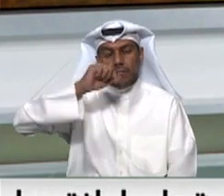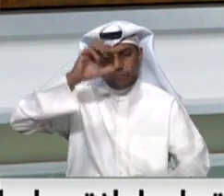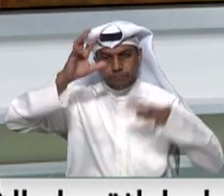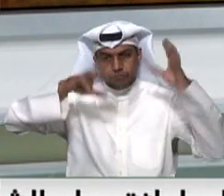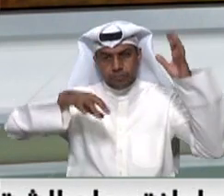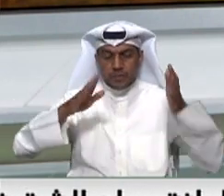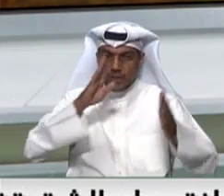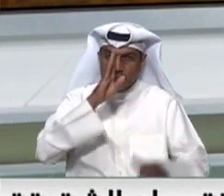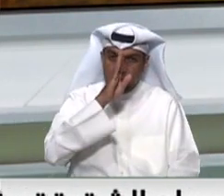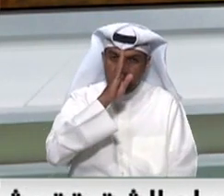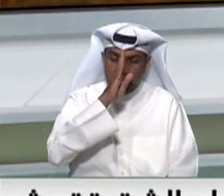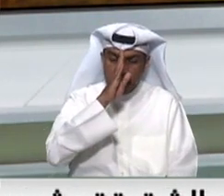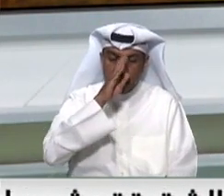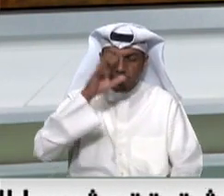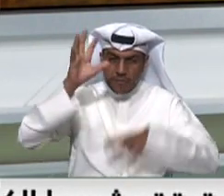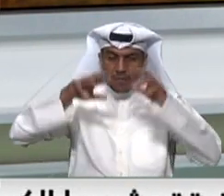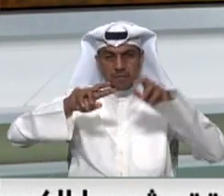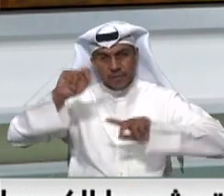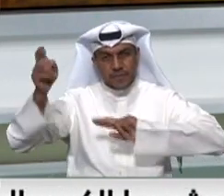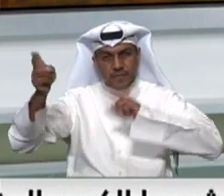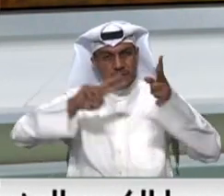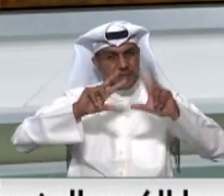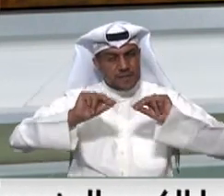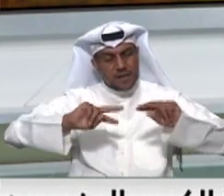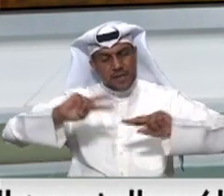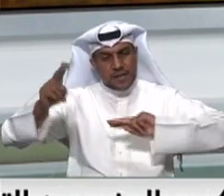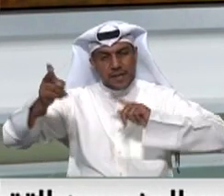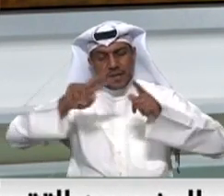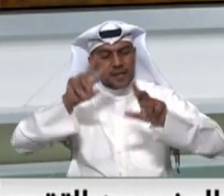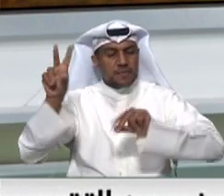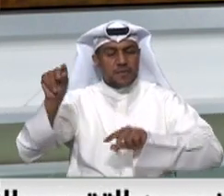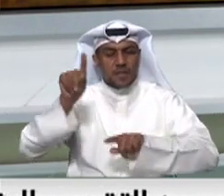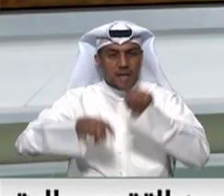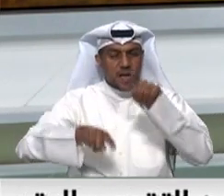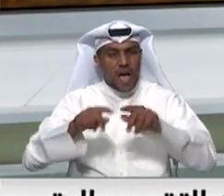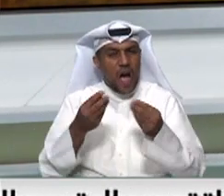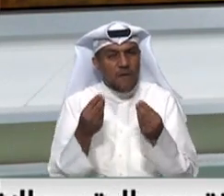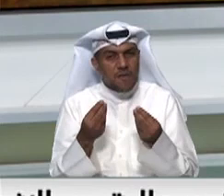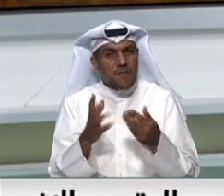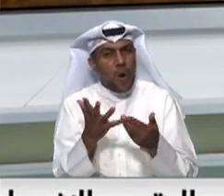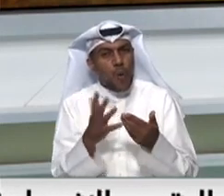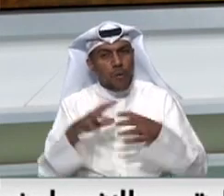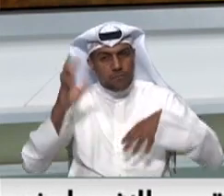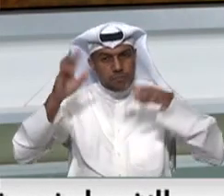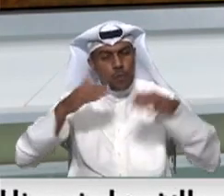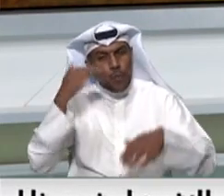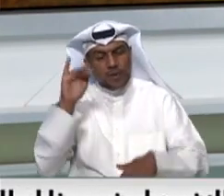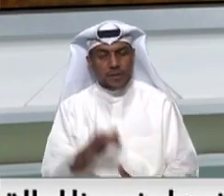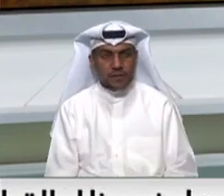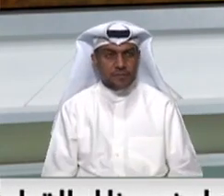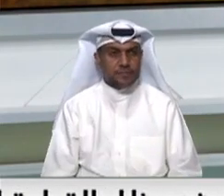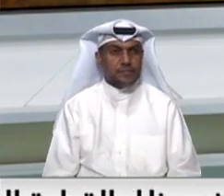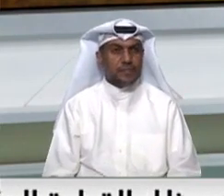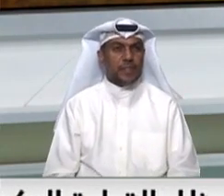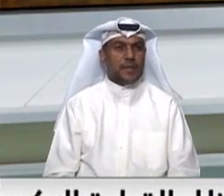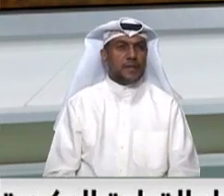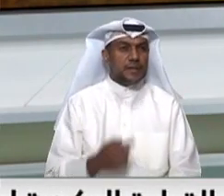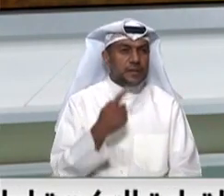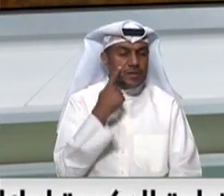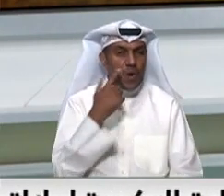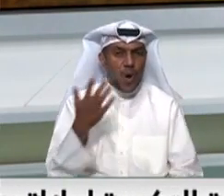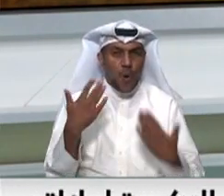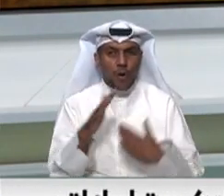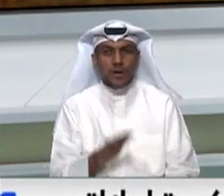إلى يوم الاثنين على فترات متقطعة وبكميات متفاوتة ما بين خفيفة إلى متوسطة. الرياح راح تكون رياح